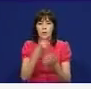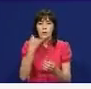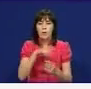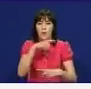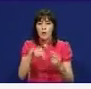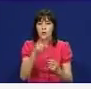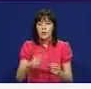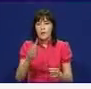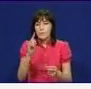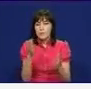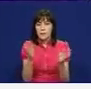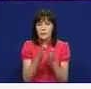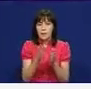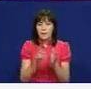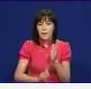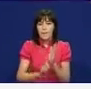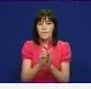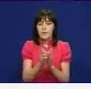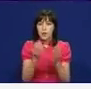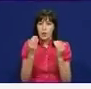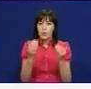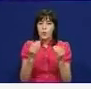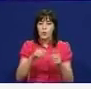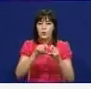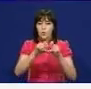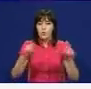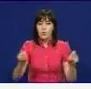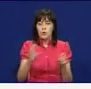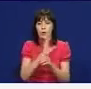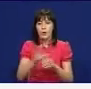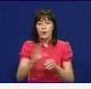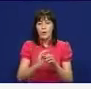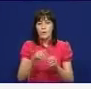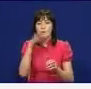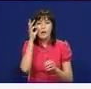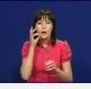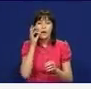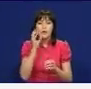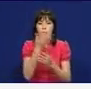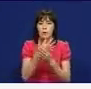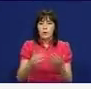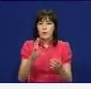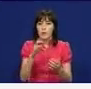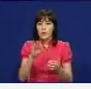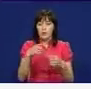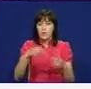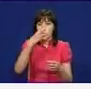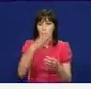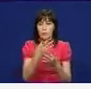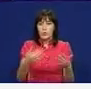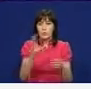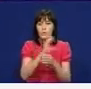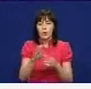алғашында жұмысын шағын наубайханамен бастағанды. Бүгінде шұжық өңдеу цехы кондитер өнімдерін және нанның 30 түрін өндіреді.